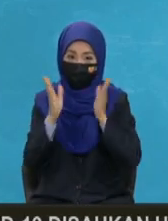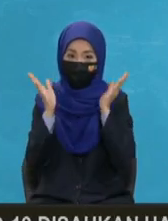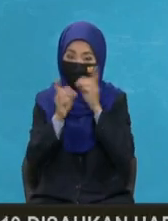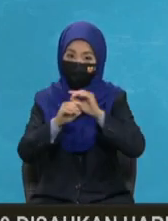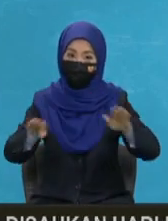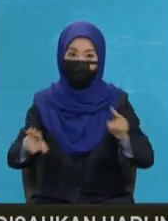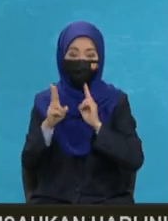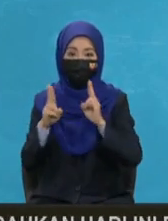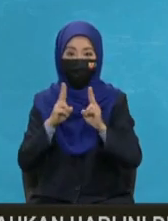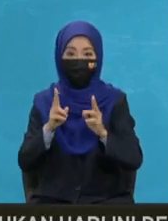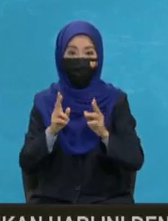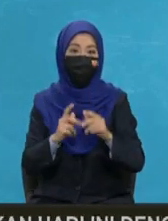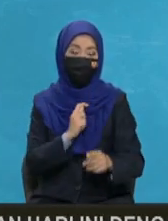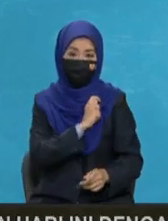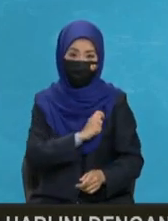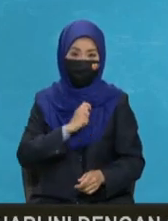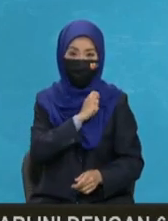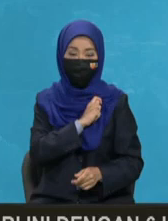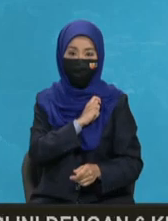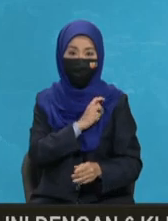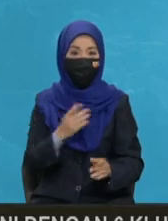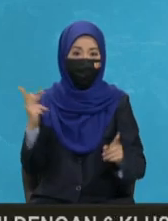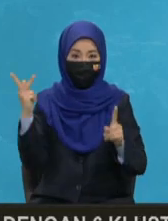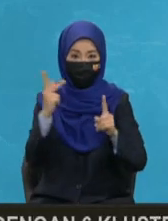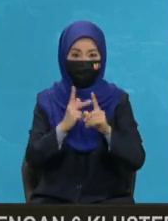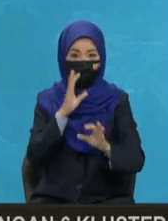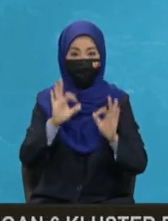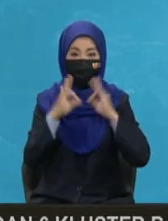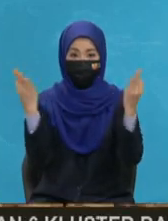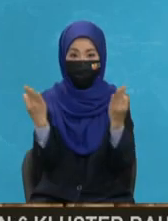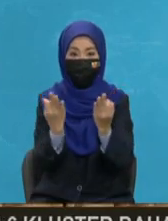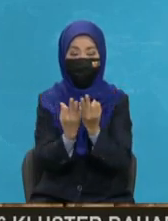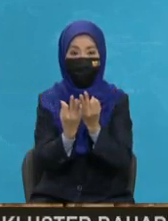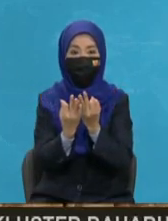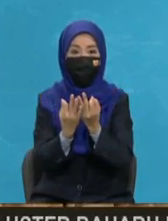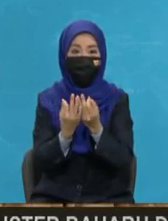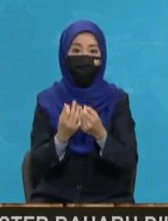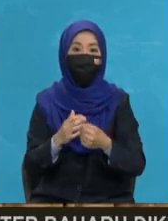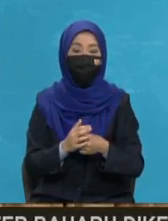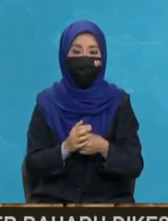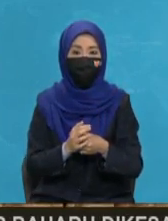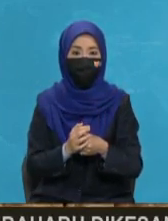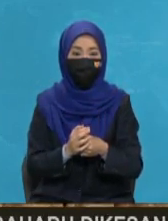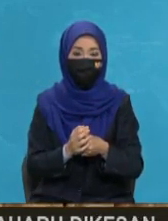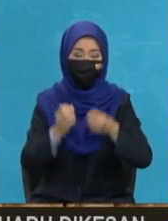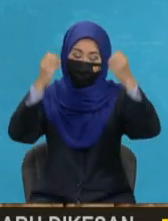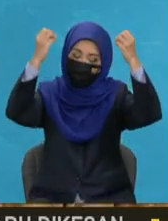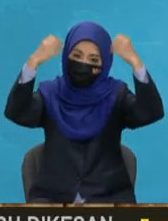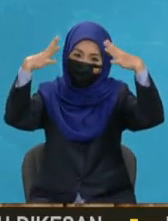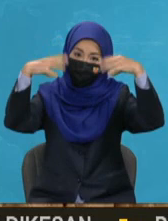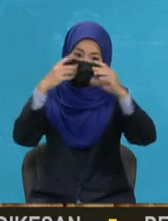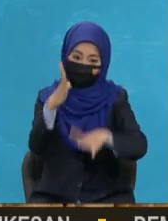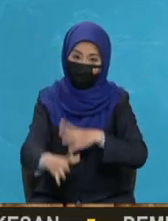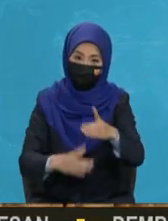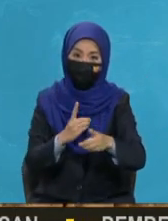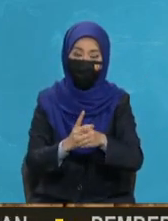Darussalam mengucapkan takziah kepada keluarga keluarga cash berkenan semoga roh cucu rahmat